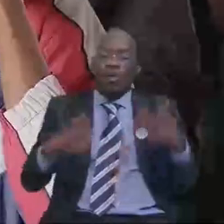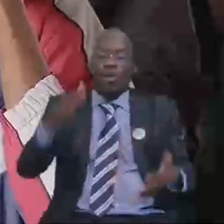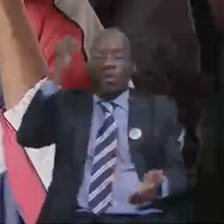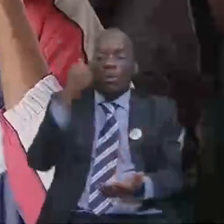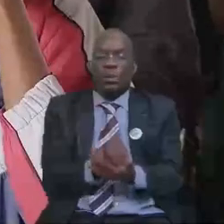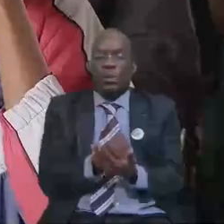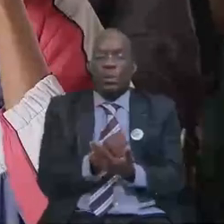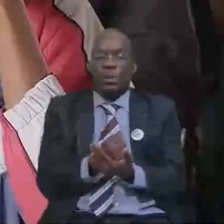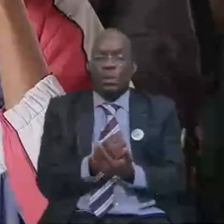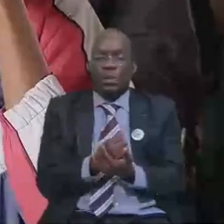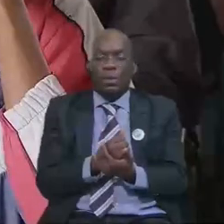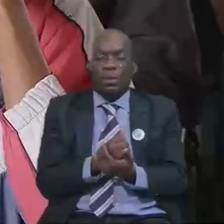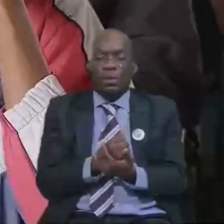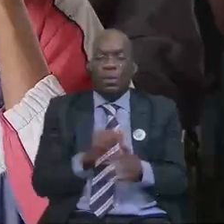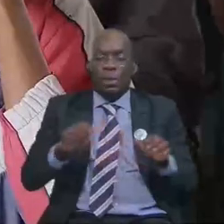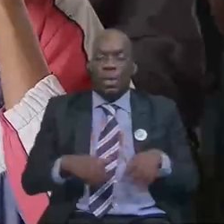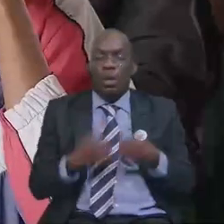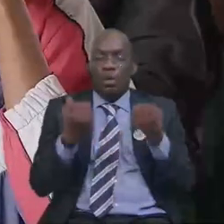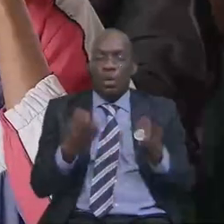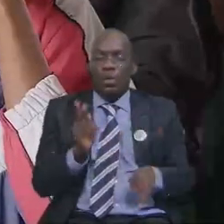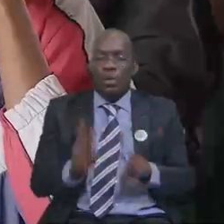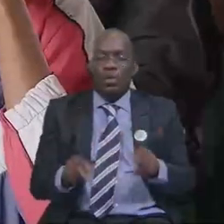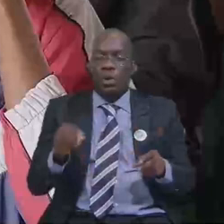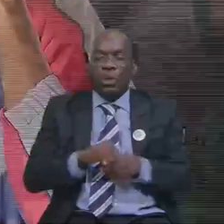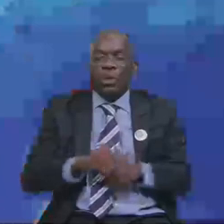combien de personnes dans notre monde